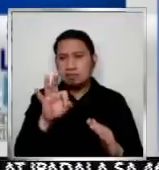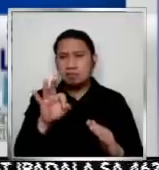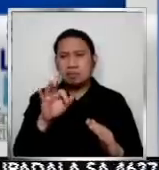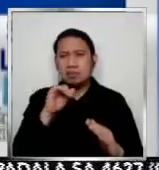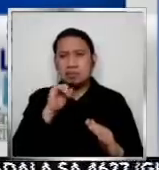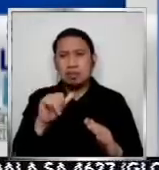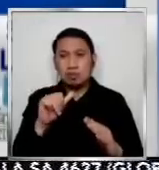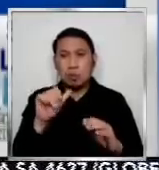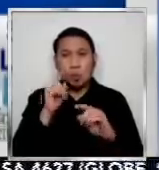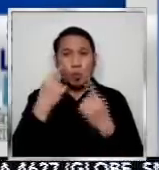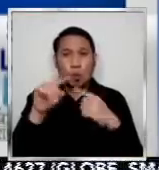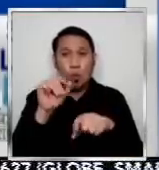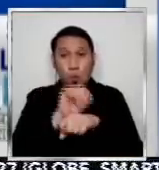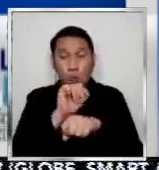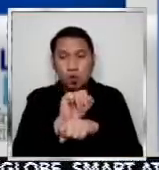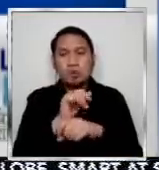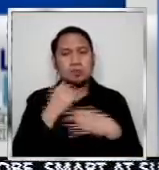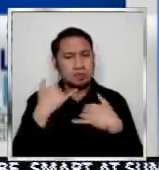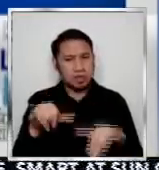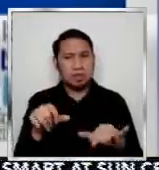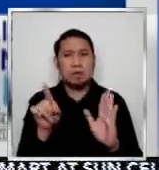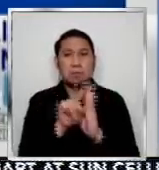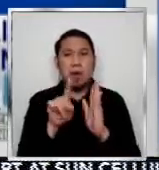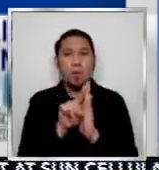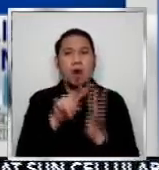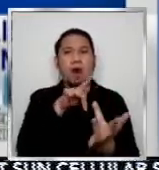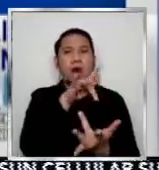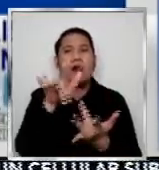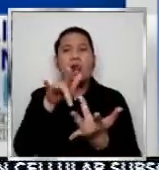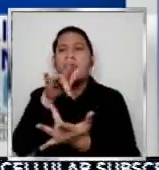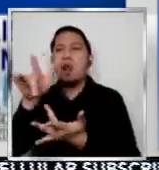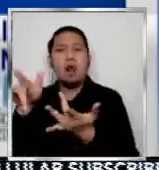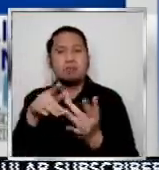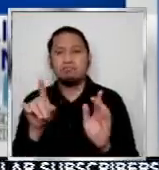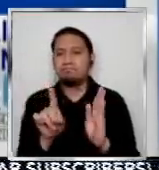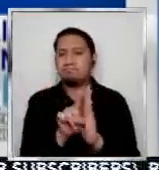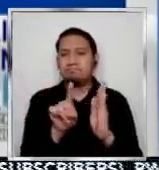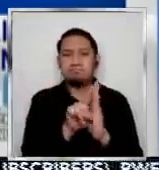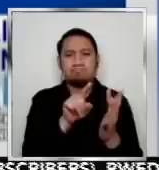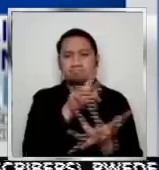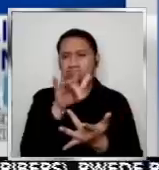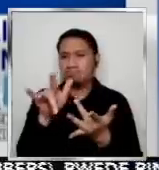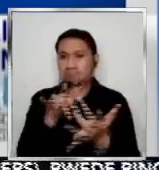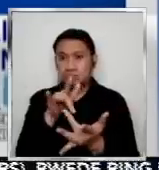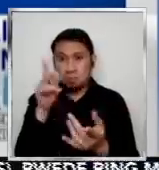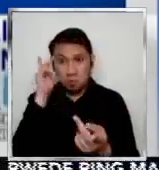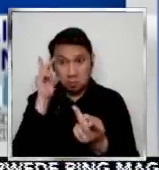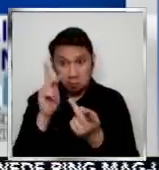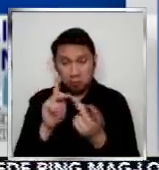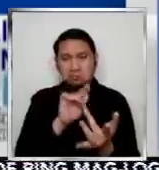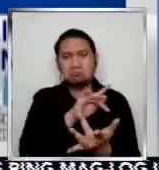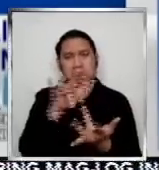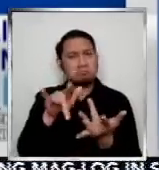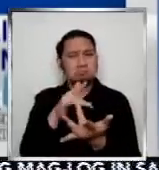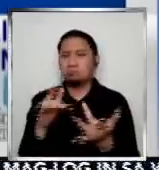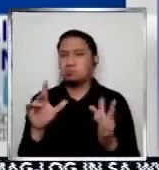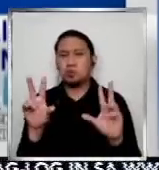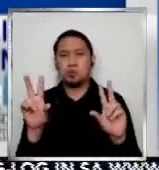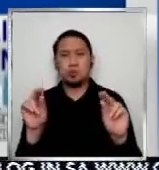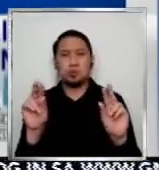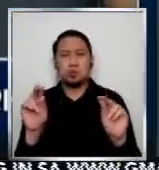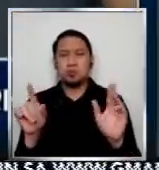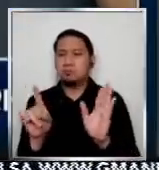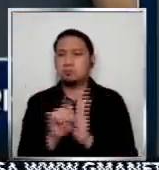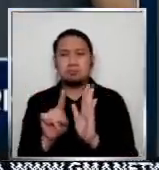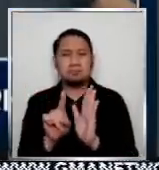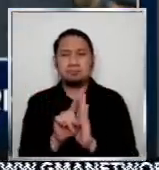rin po ang mga paggala-gala para sa gala-gala lamang. No? Mm-hmm. So hindi po pwede yung mga leisure